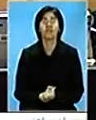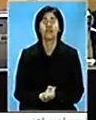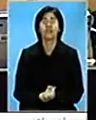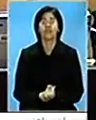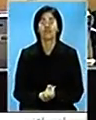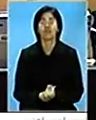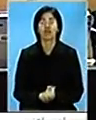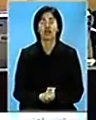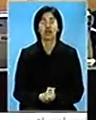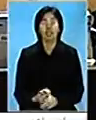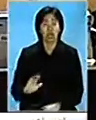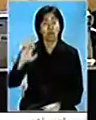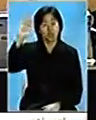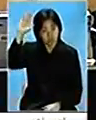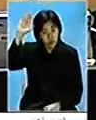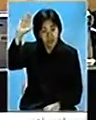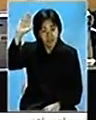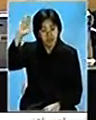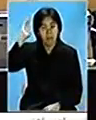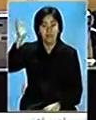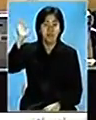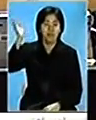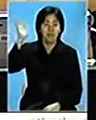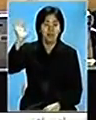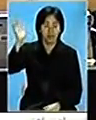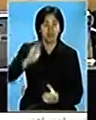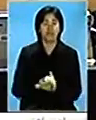ที่เขากำลังประท้วงเนี่ย